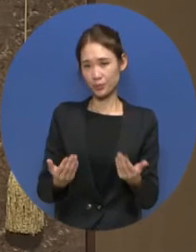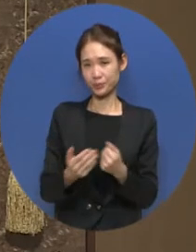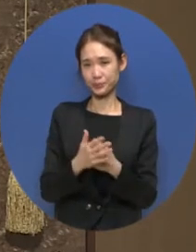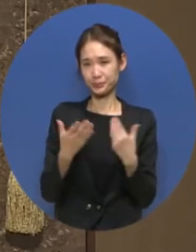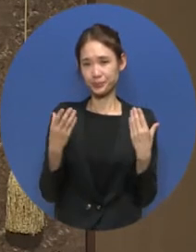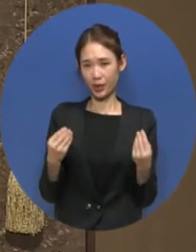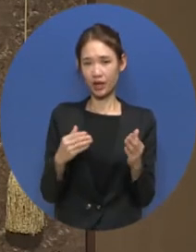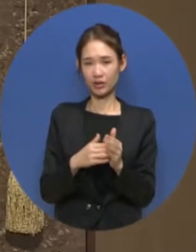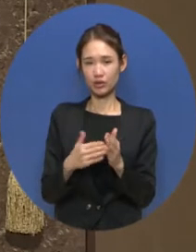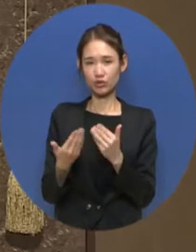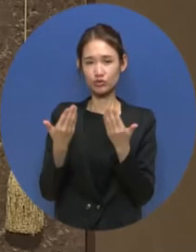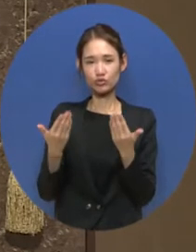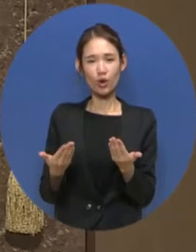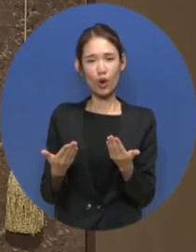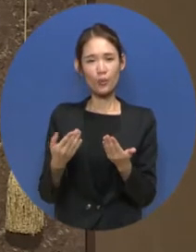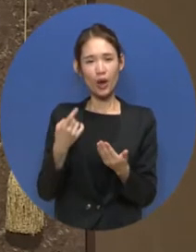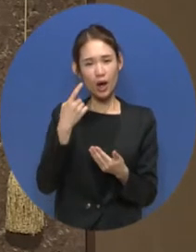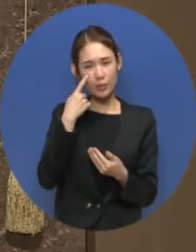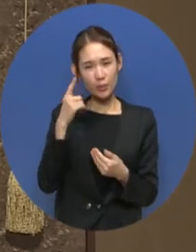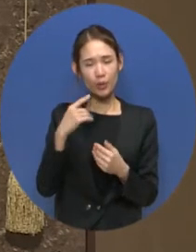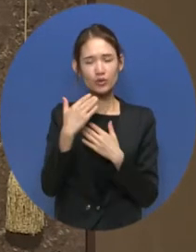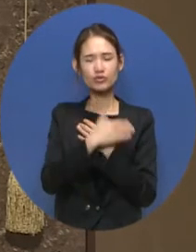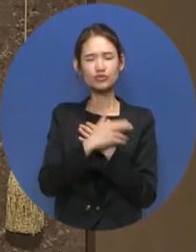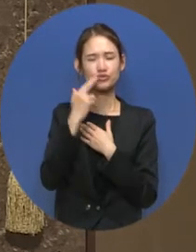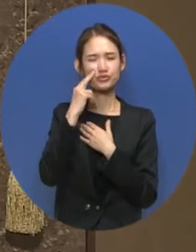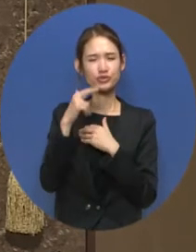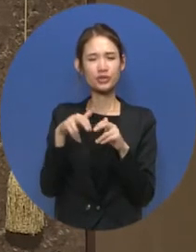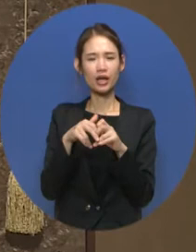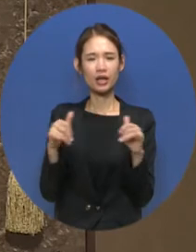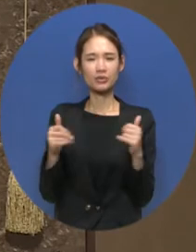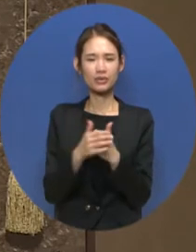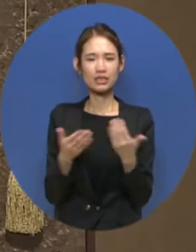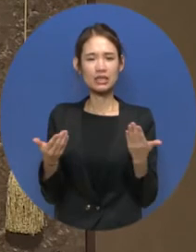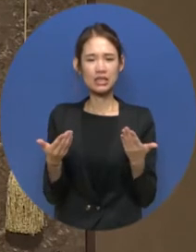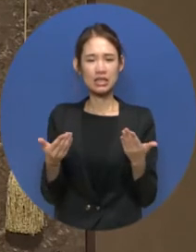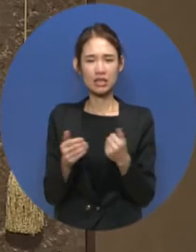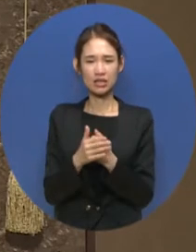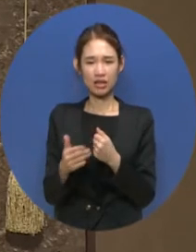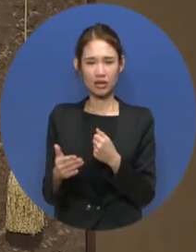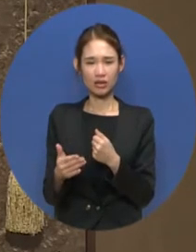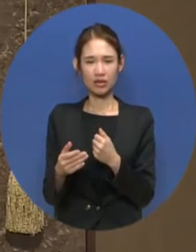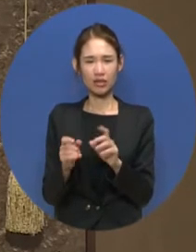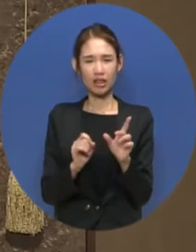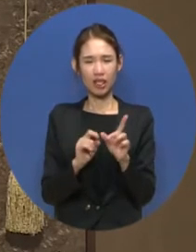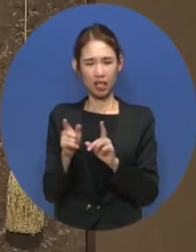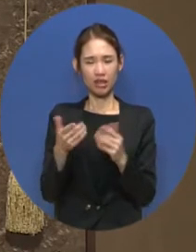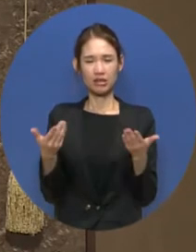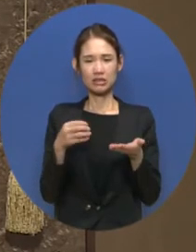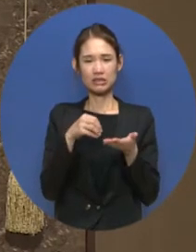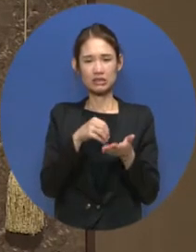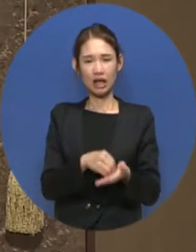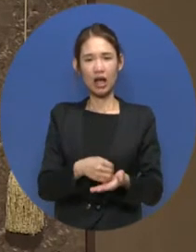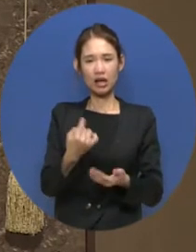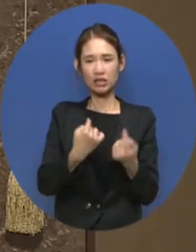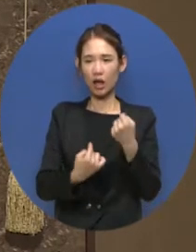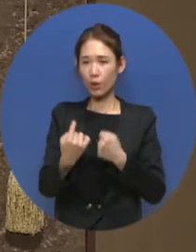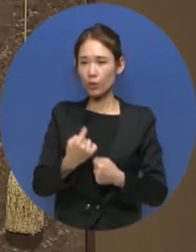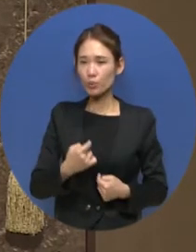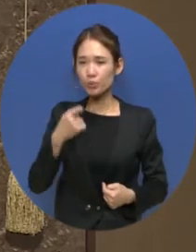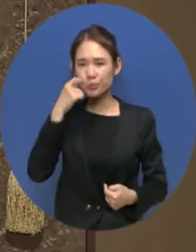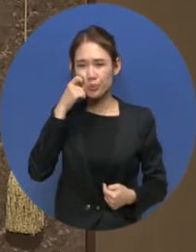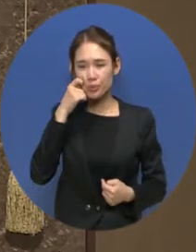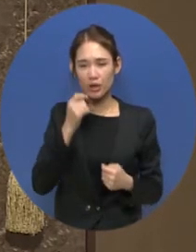이제 예. 휴업을 하다 보니까 아무래도 이제 중증장애인분들이 일을 하고 계시다 보니까 그분들이 거의 이제 일자리에 나오지를